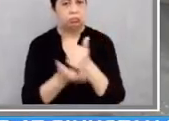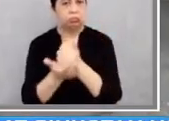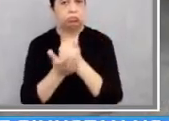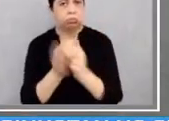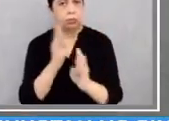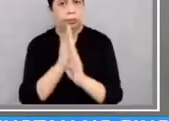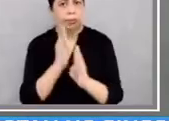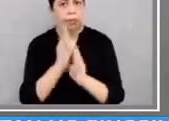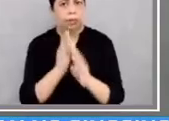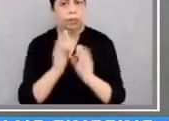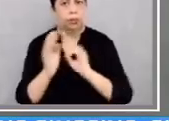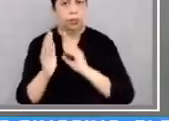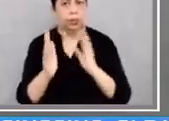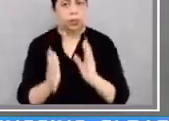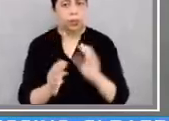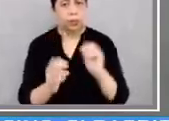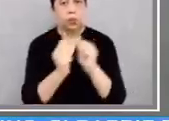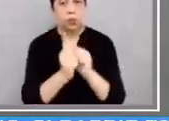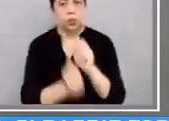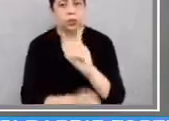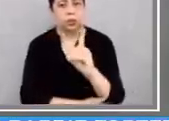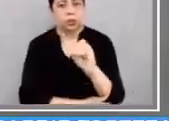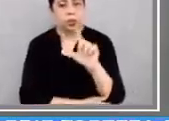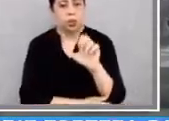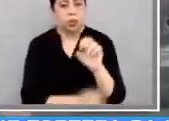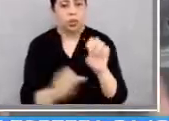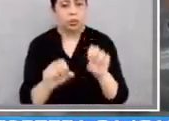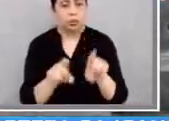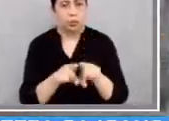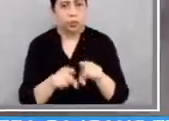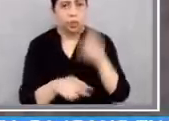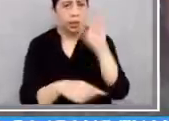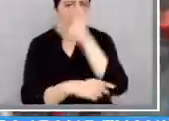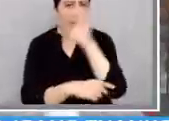operators sa dole pagdating sa pag-hire ng drivers.